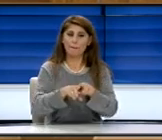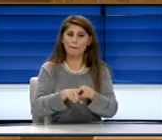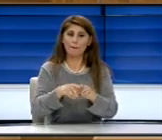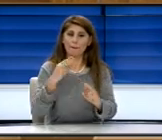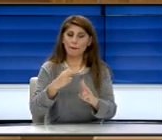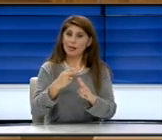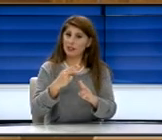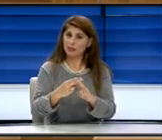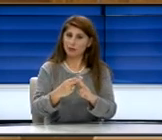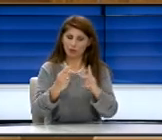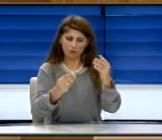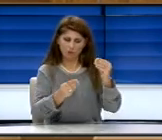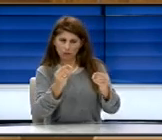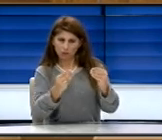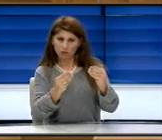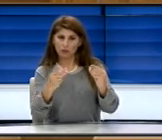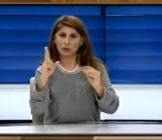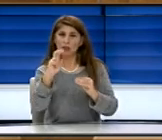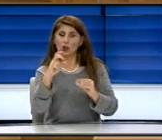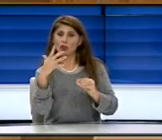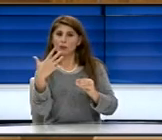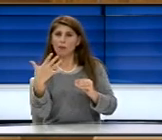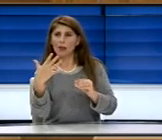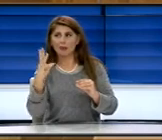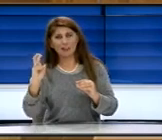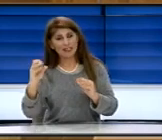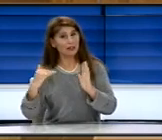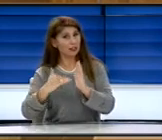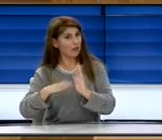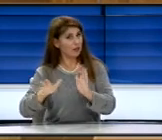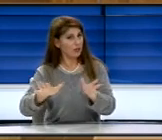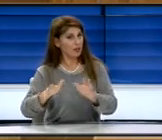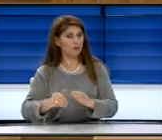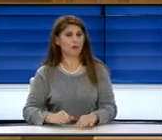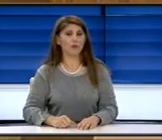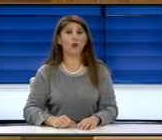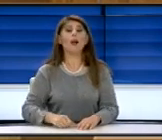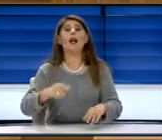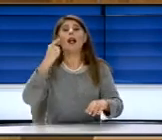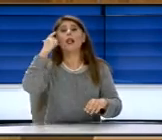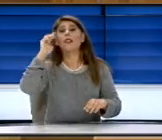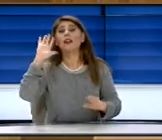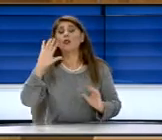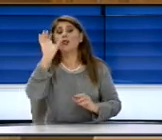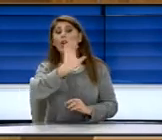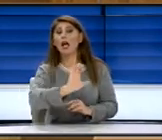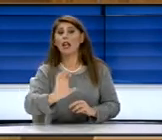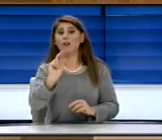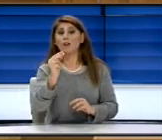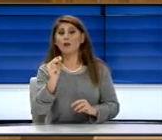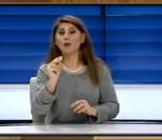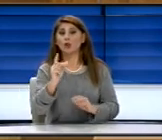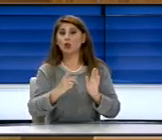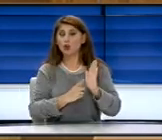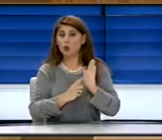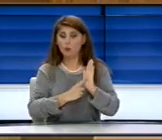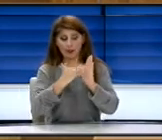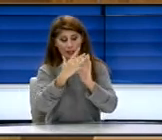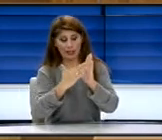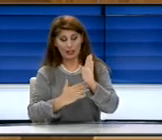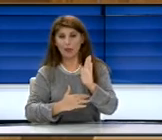επίσημα υπολογίζονται στις 25 με 30.000. Ούτε για το ότι στο Ευρωκοινοβούλιο νομοθετικά